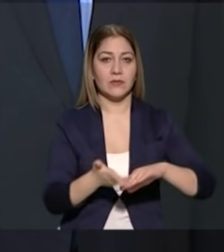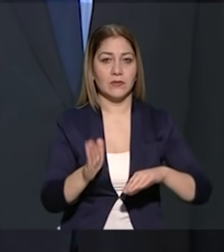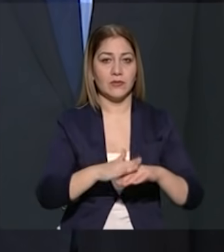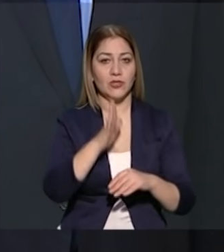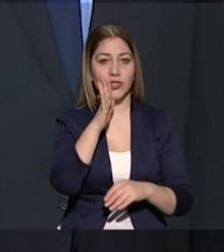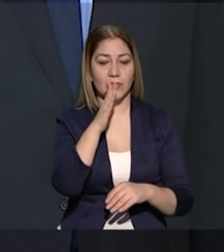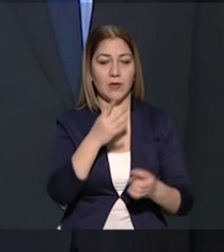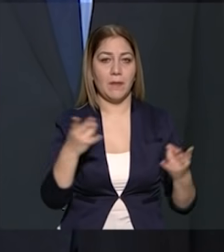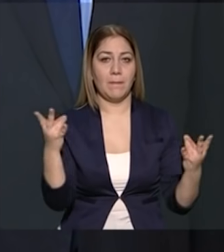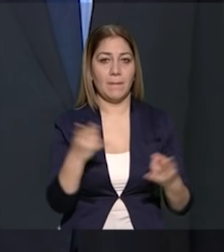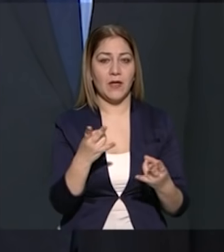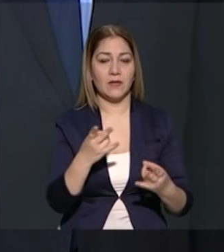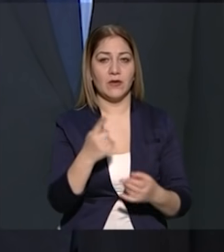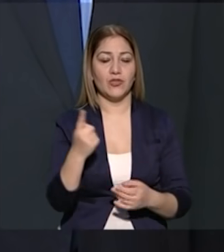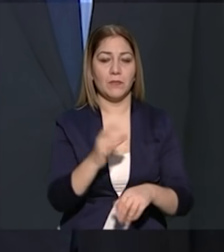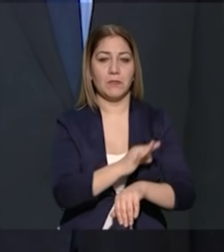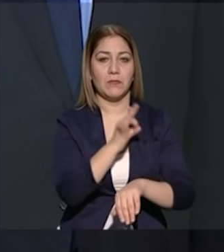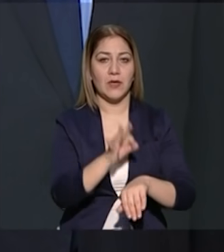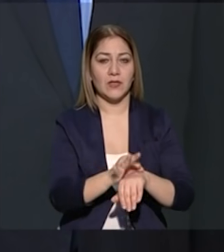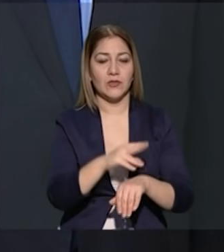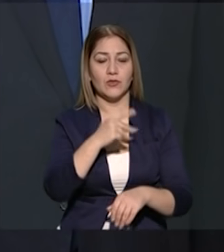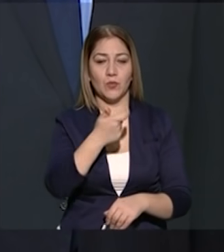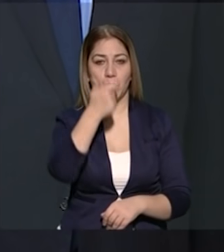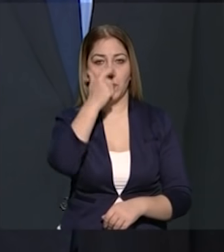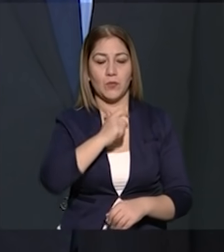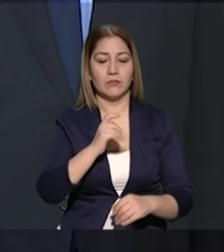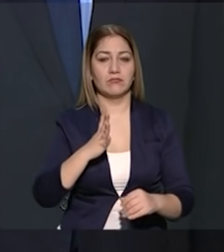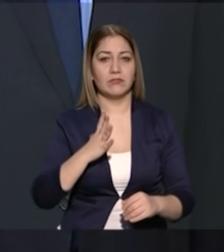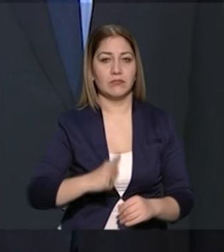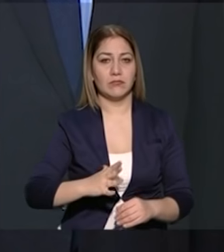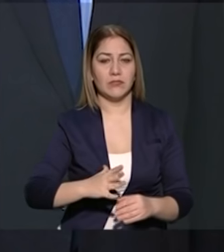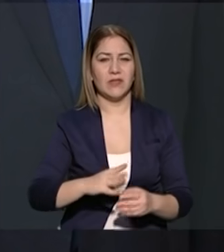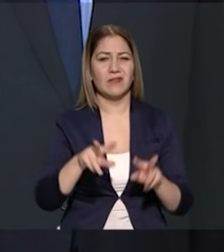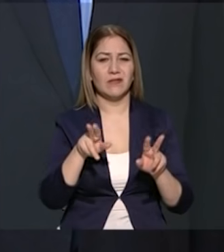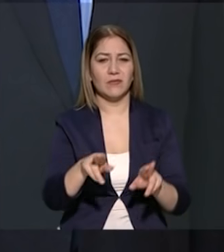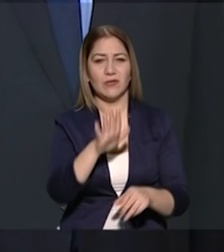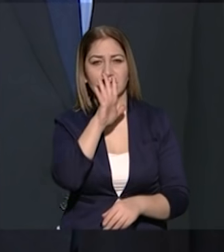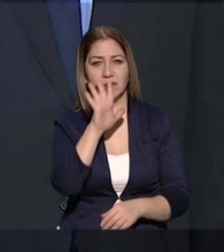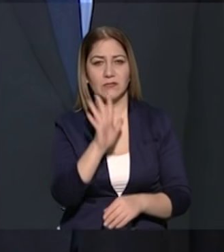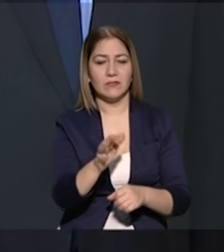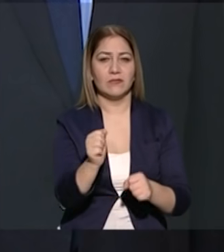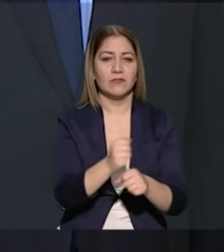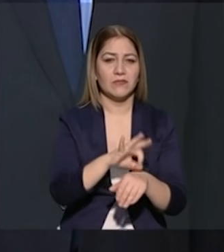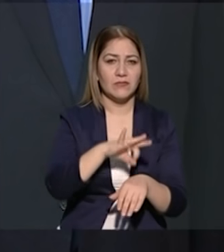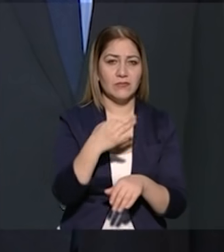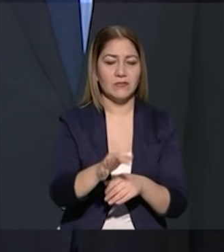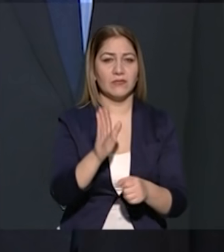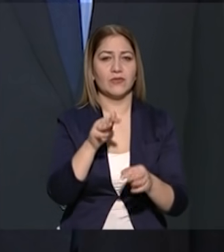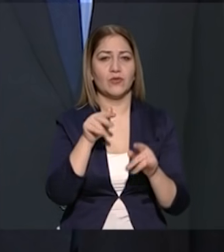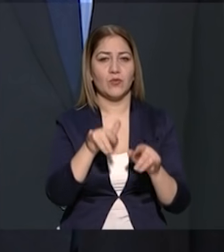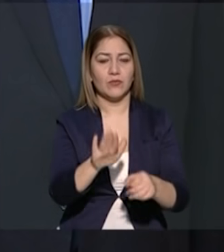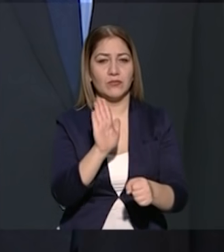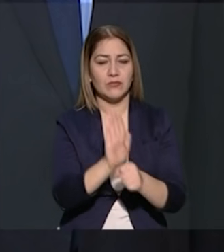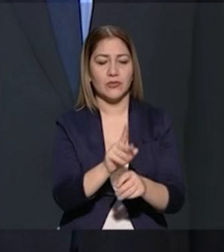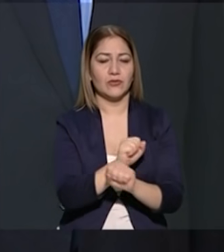իրավիճակում գերիշխող պետք է լինեն բարձր պատասխանատվությունն ու զսպվածությունը, բացառվեն անհանդուրժողականության և բռնության կոչերն ու